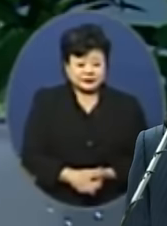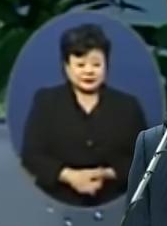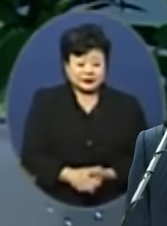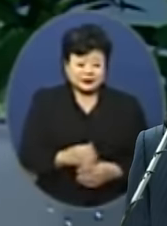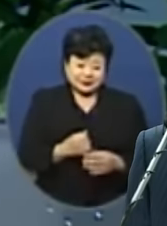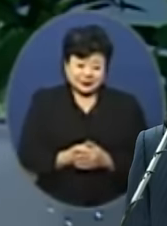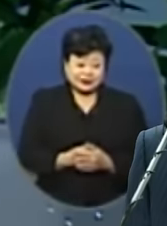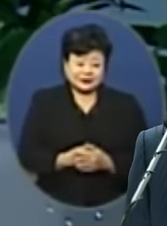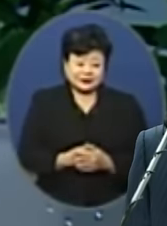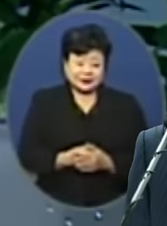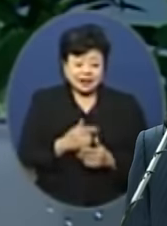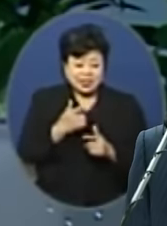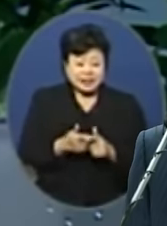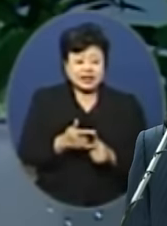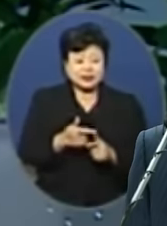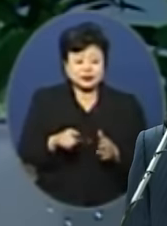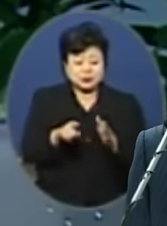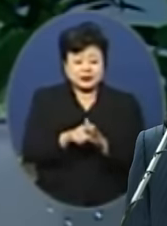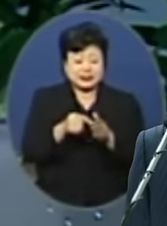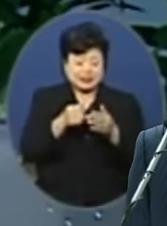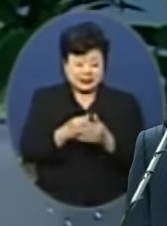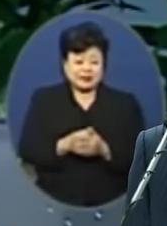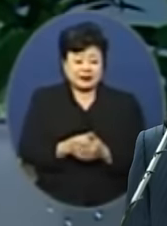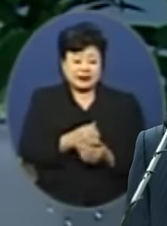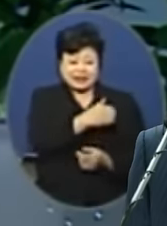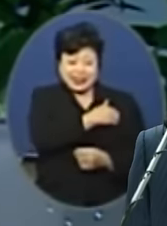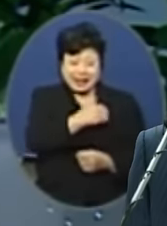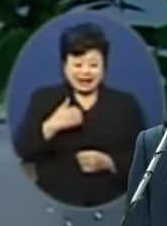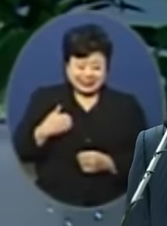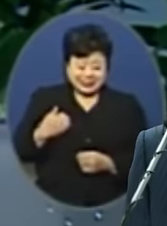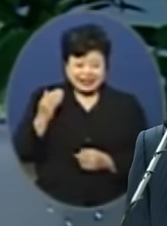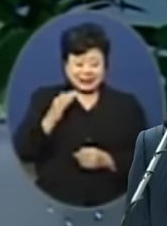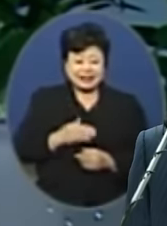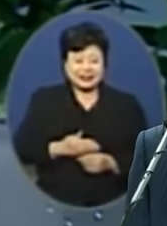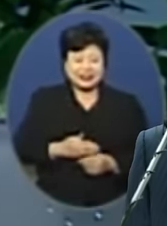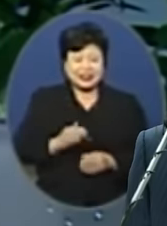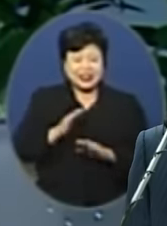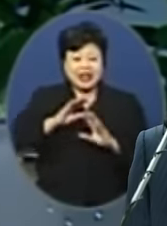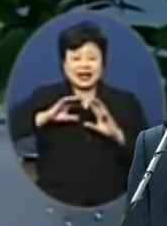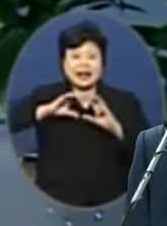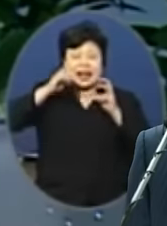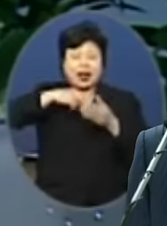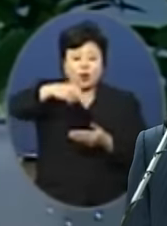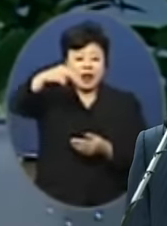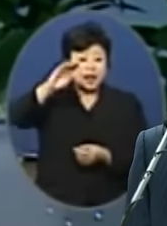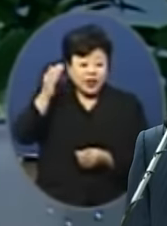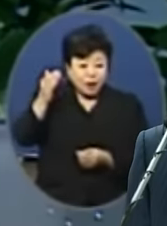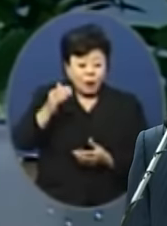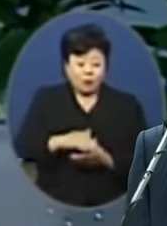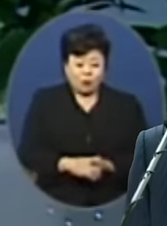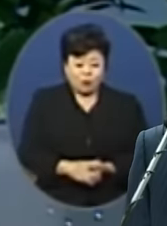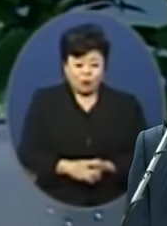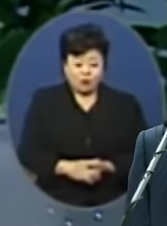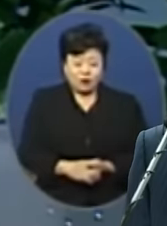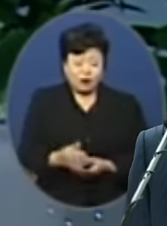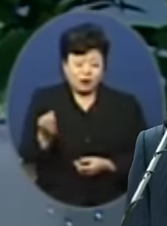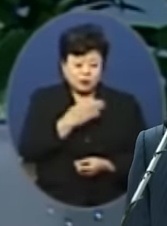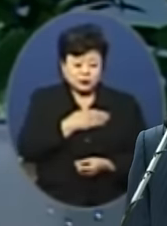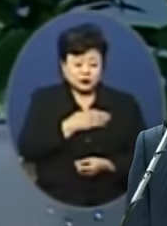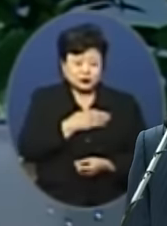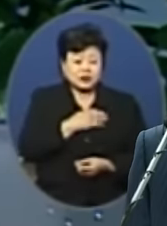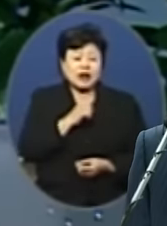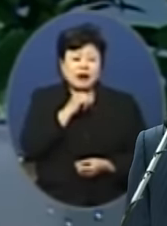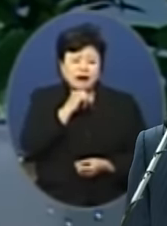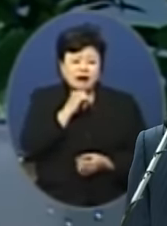그런데 우린 예수 그리스도로 말미암아 당당히 예비된 천국으로 들어갈 수 있게 되고 부자와 나사로와